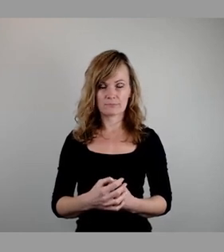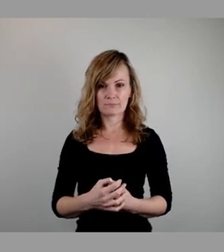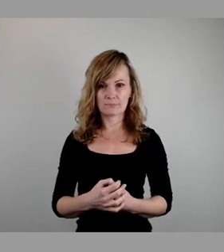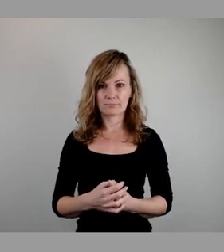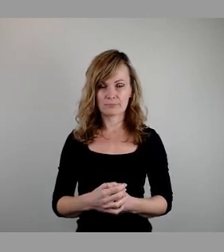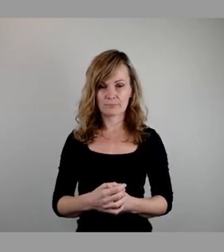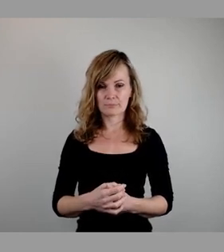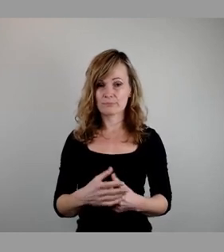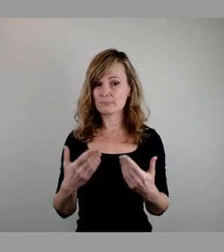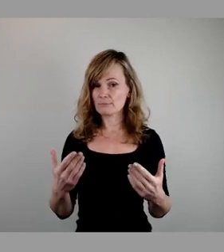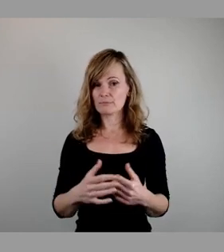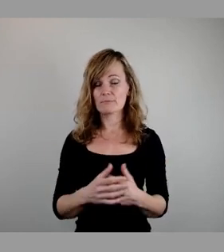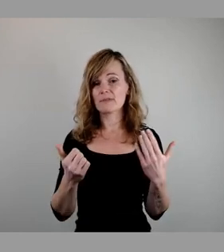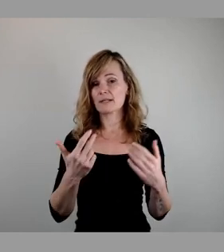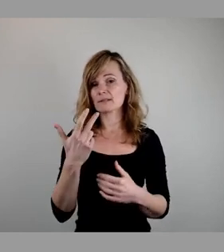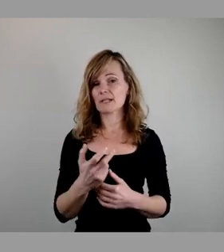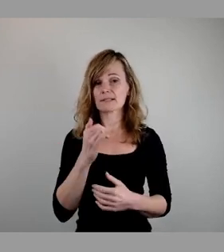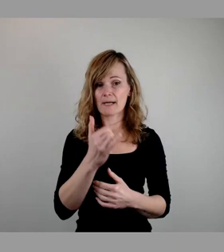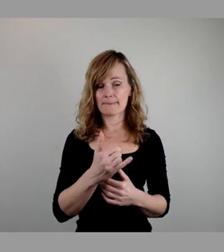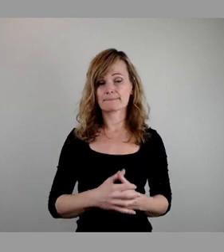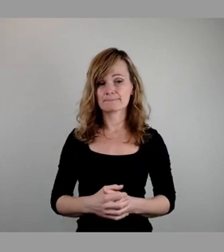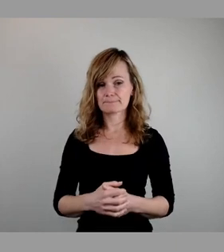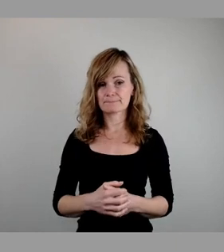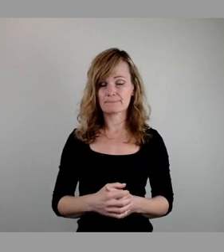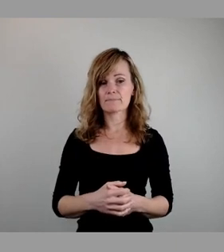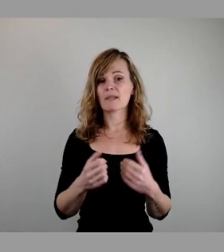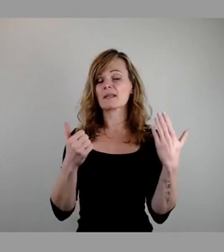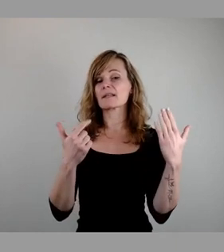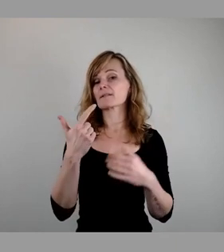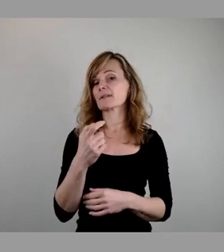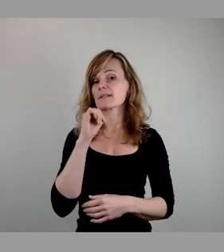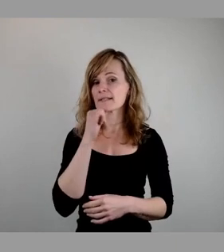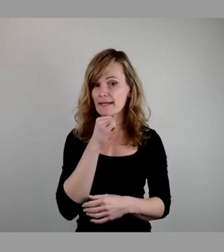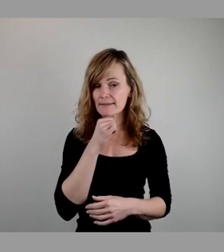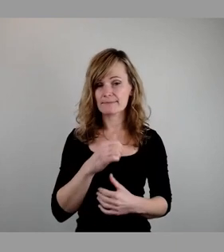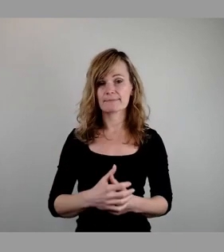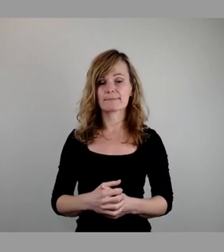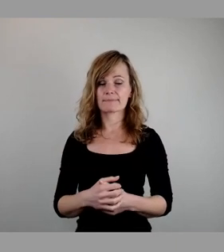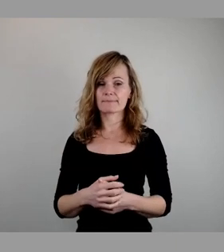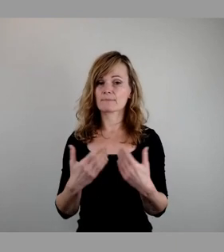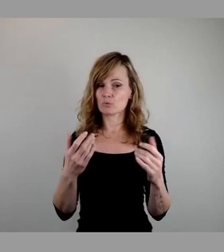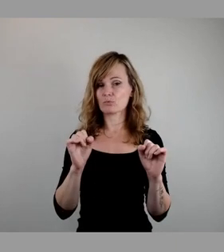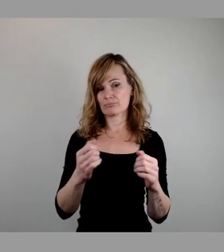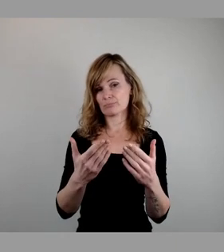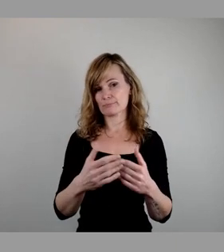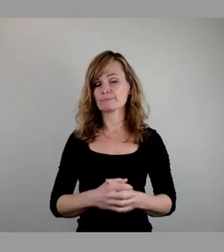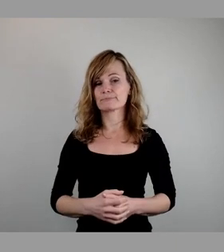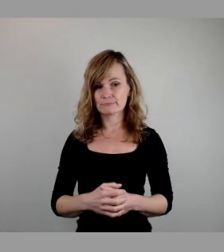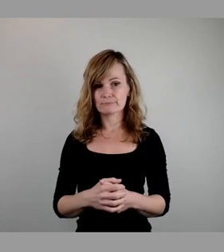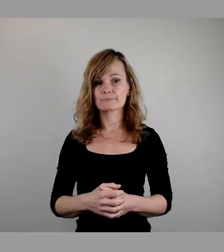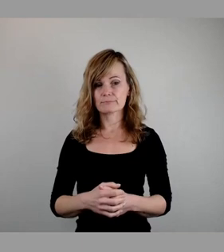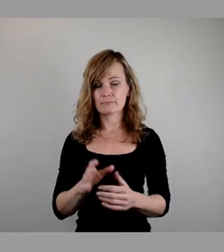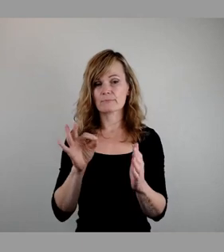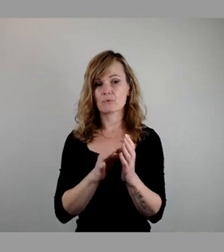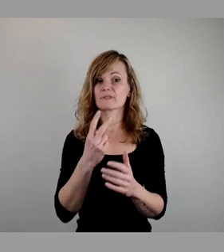Das wäre mit 36 Ja, 26 Nein, 0 Enthalten so bestätigt. Dann würden wir den Punkt 2